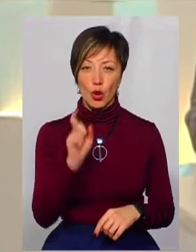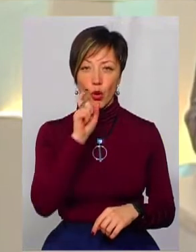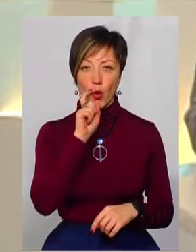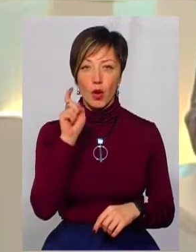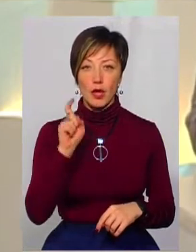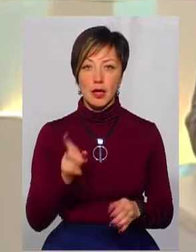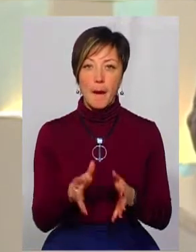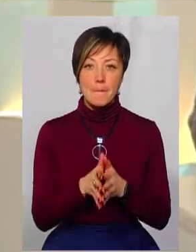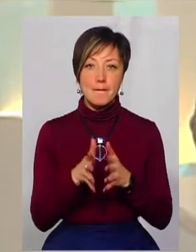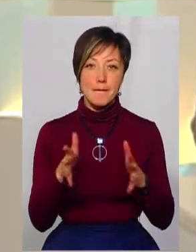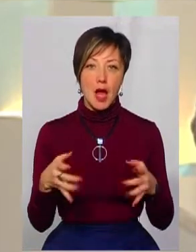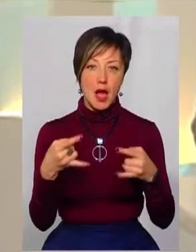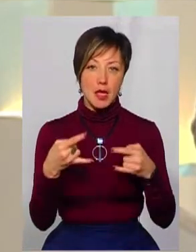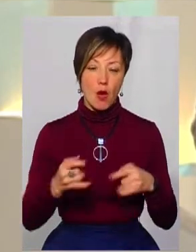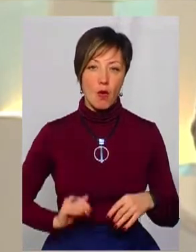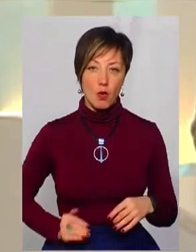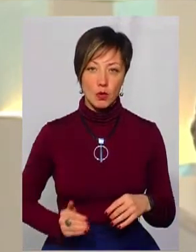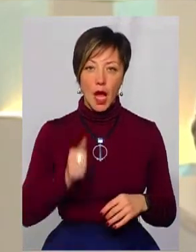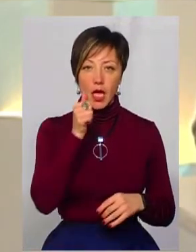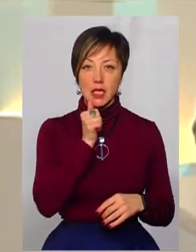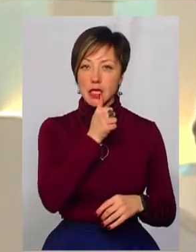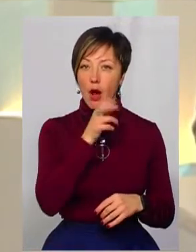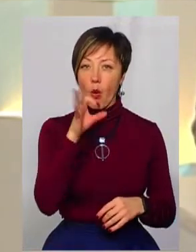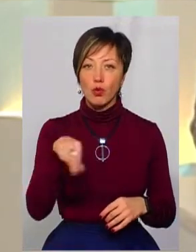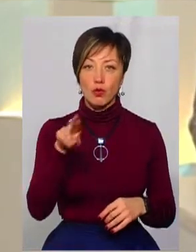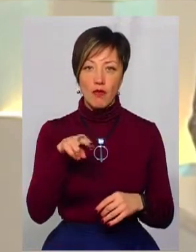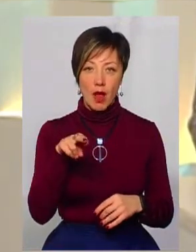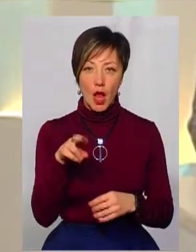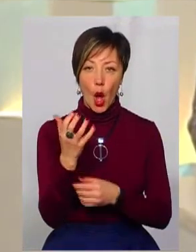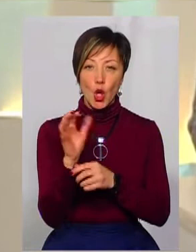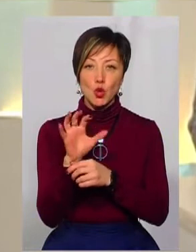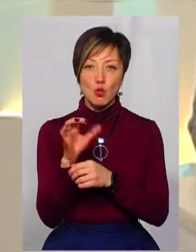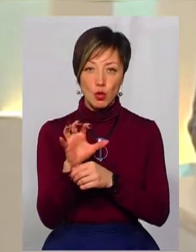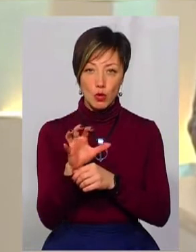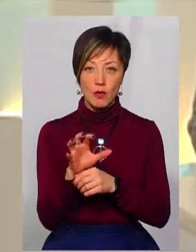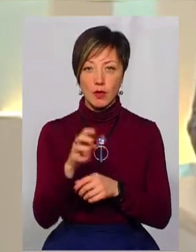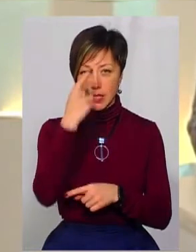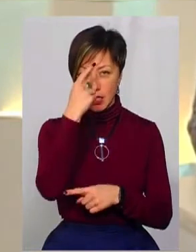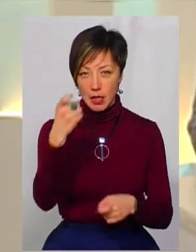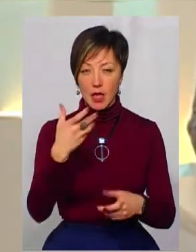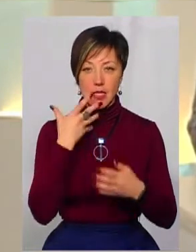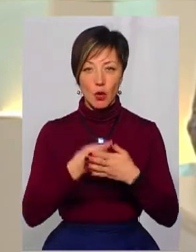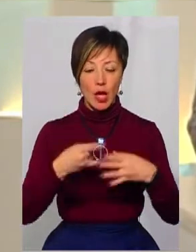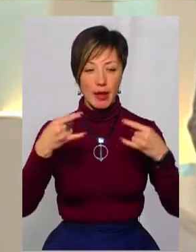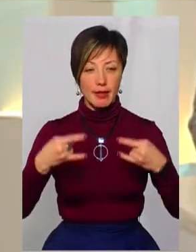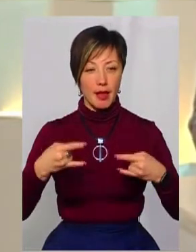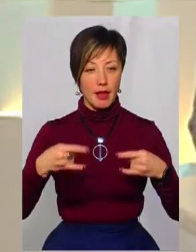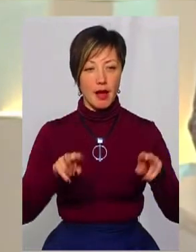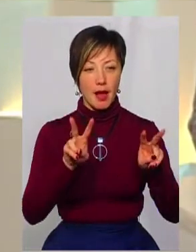українські медіахолдинги закодували супутниковий сигнал своїх телеканалів.